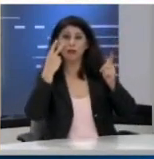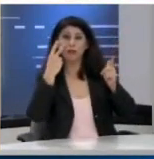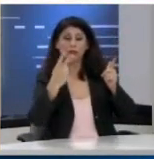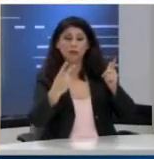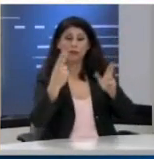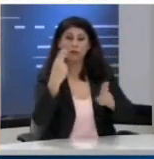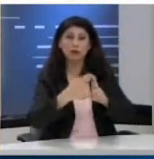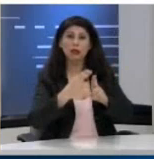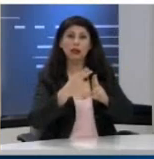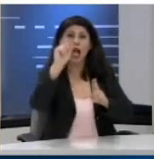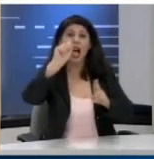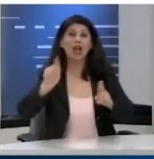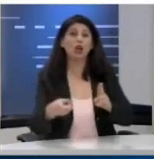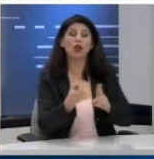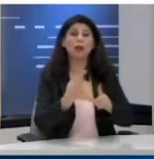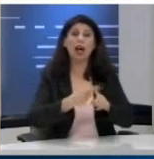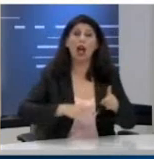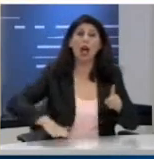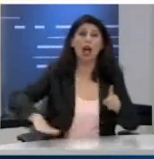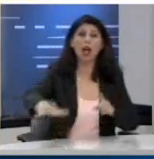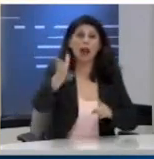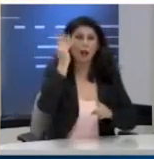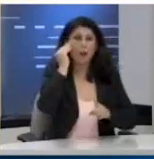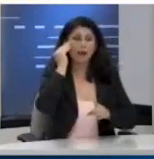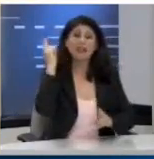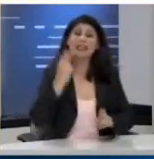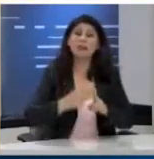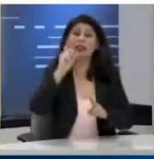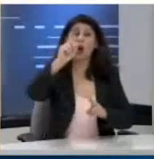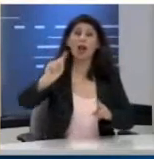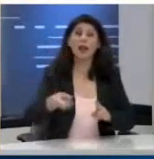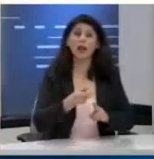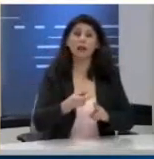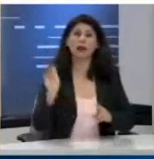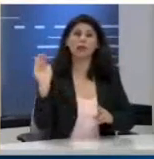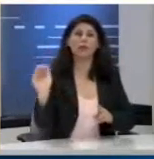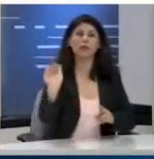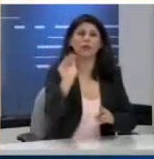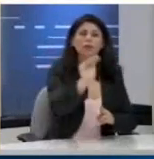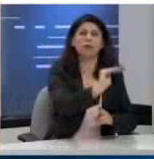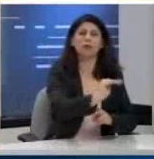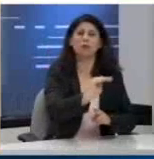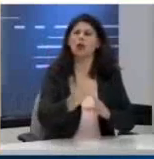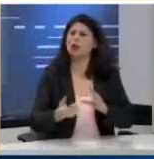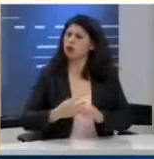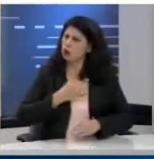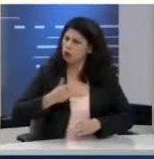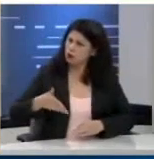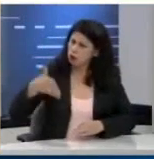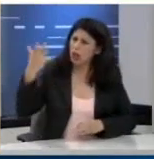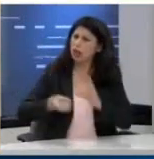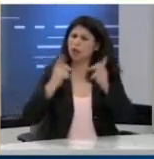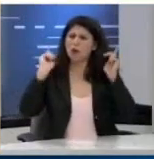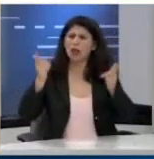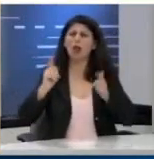ερωτήματα στον ελληνικό λαό. Και το κρίσιμο ερώτημα που θέλω να θέσω εγώ στον ελληνικό λαό και στον κύριο Μητσοτάκη και στη Νέα Δημοκρατία και σε όλους τους πολιτικούς